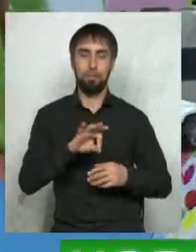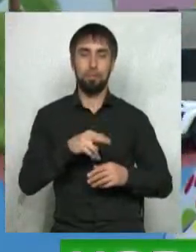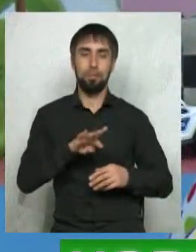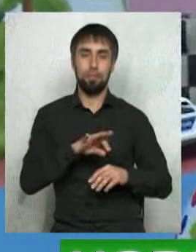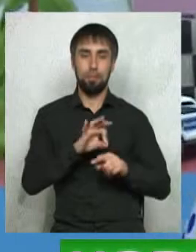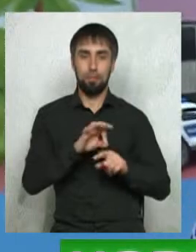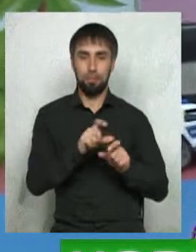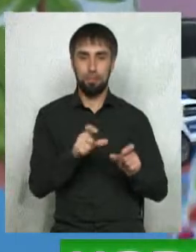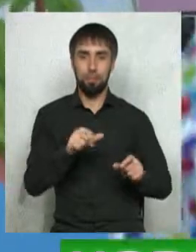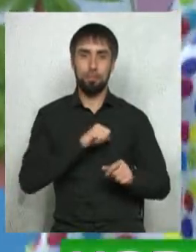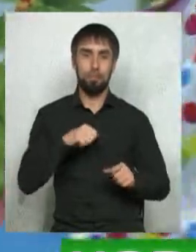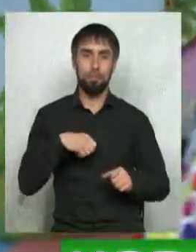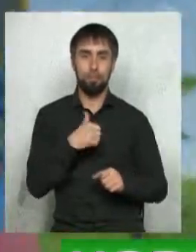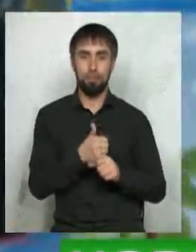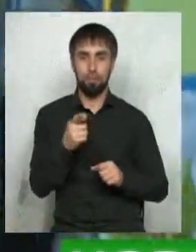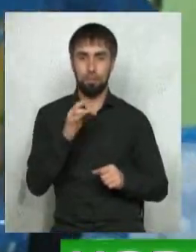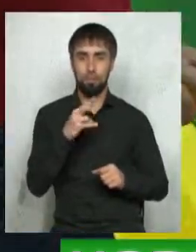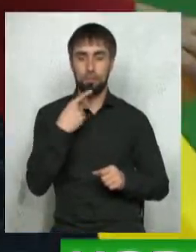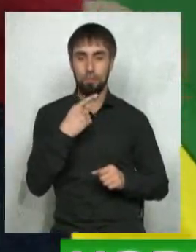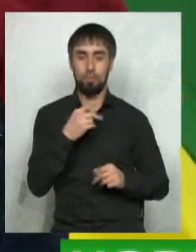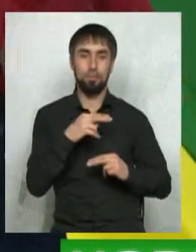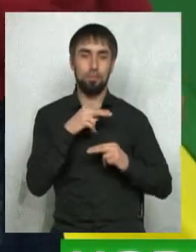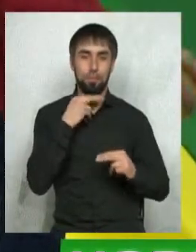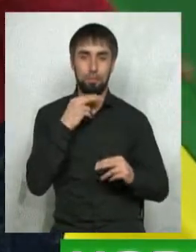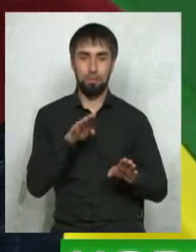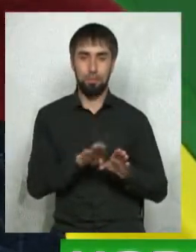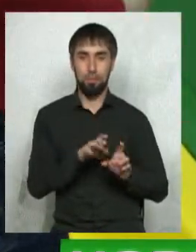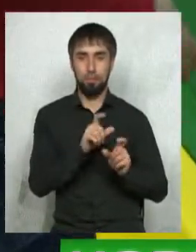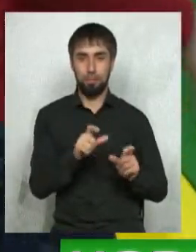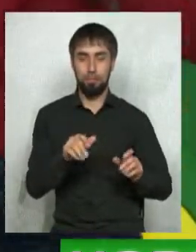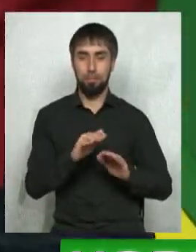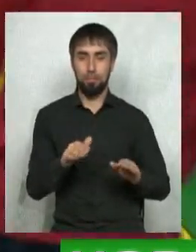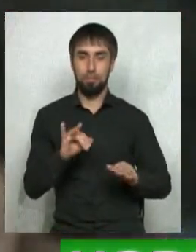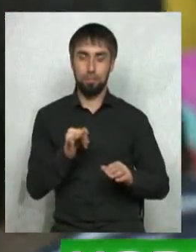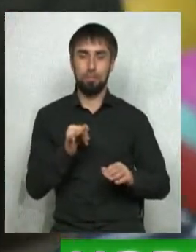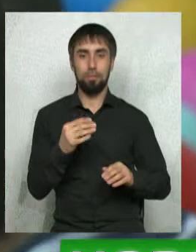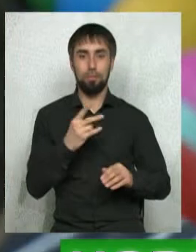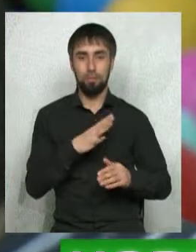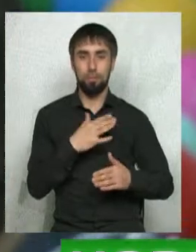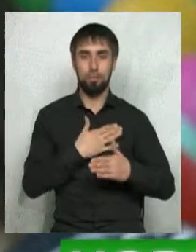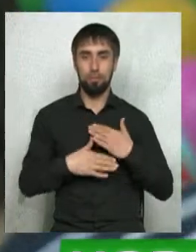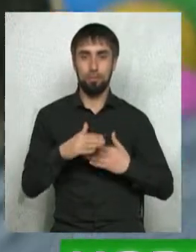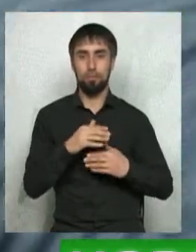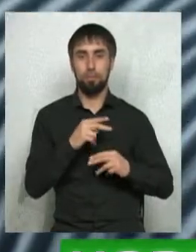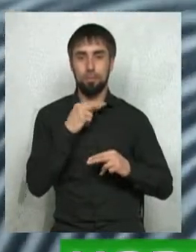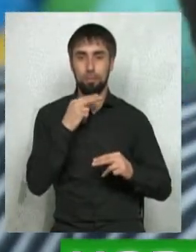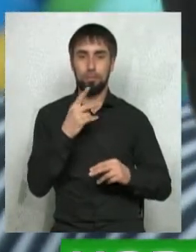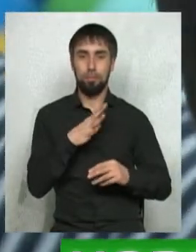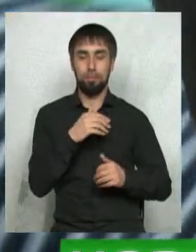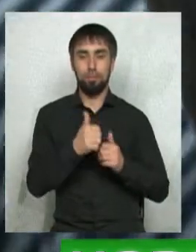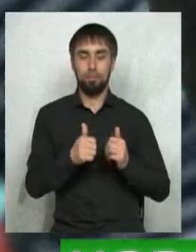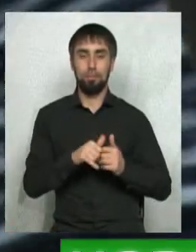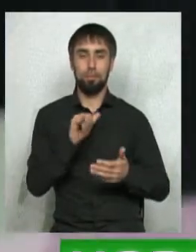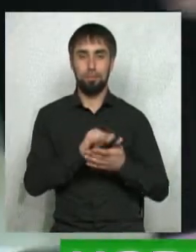детей. Самое главное, считает Муса, это уделять внимание таким малышам. И, конечно же, стараться радовать их как можно чаще,